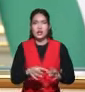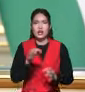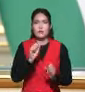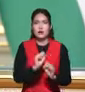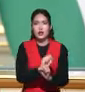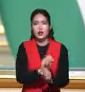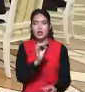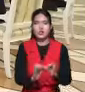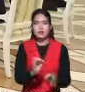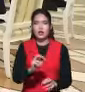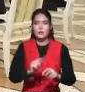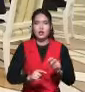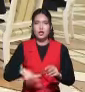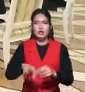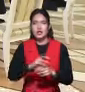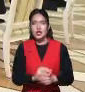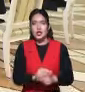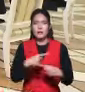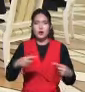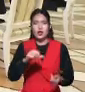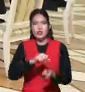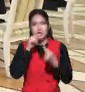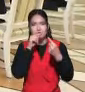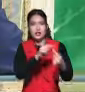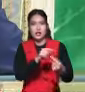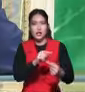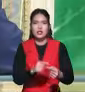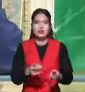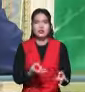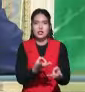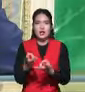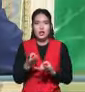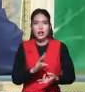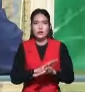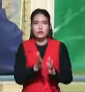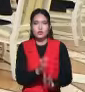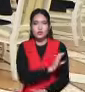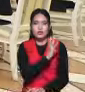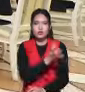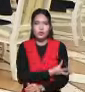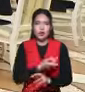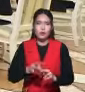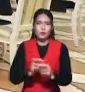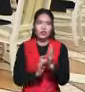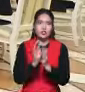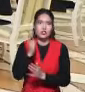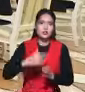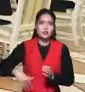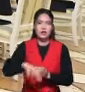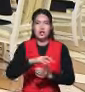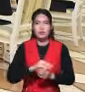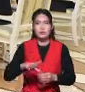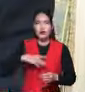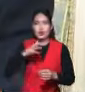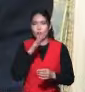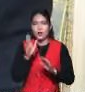қоса алғанда есірткі қауіпіне қарсы күресу үшін өзара қабылданып жатқан шараларды күшейте түседі. Осы жетістіктердің барлығы ұйым кеңестігінде тұрақтылық